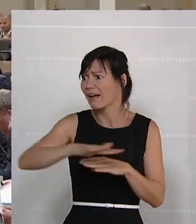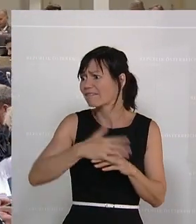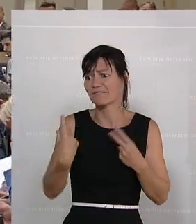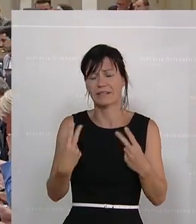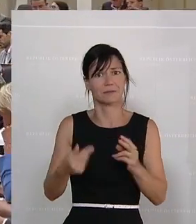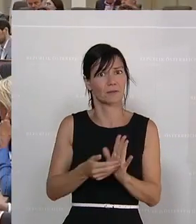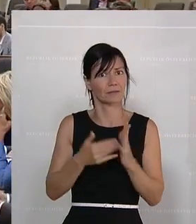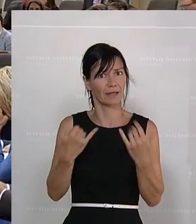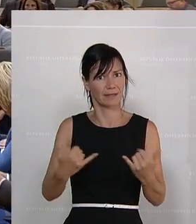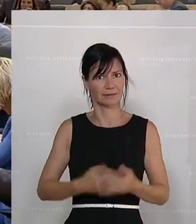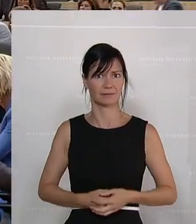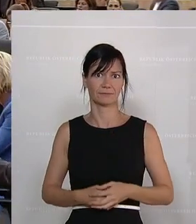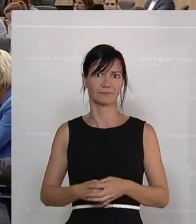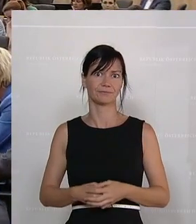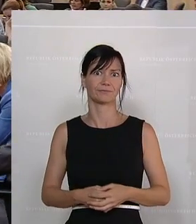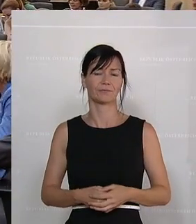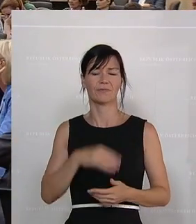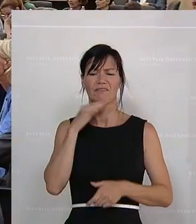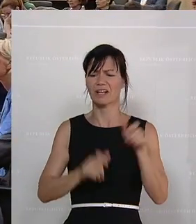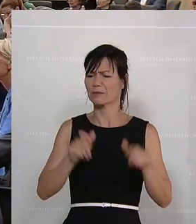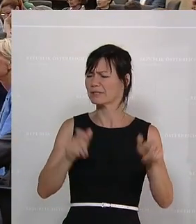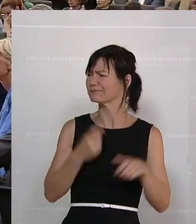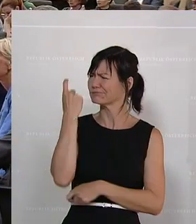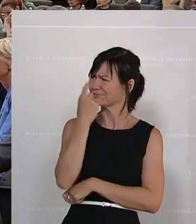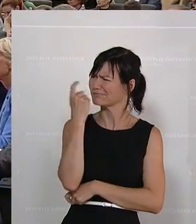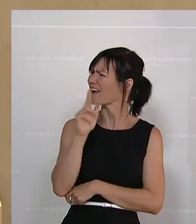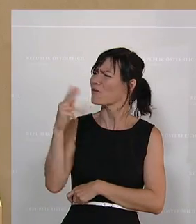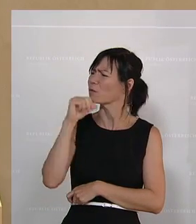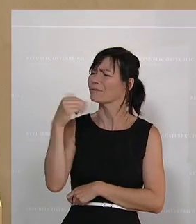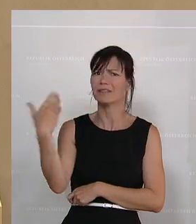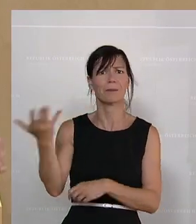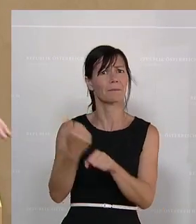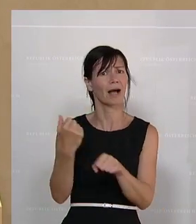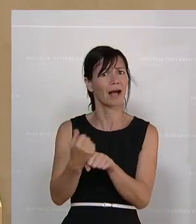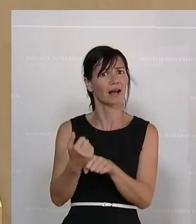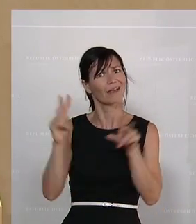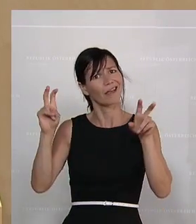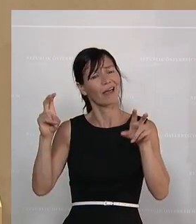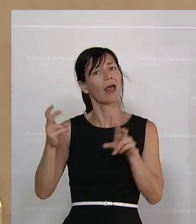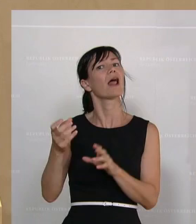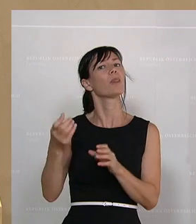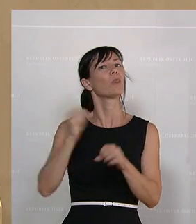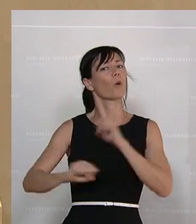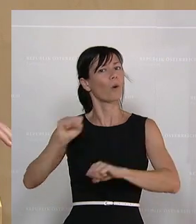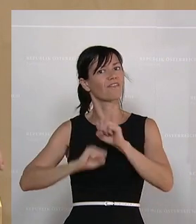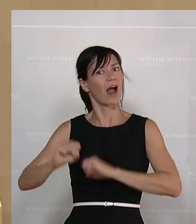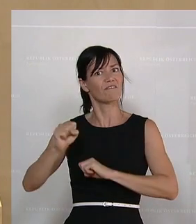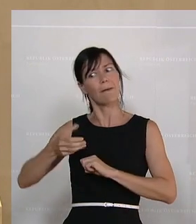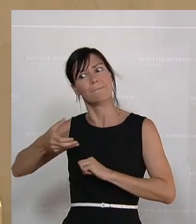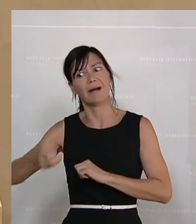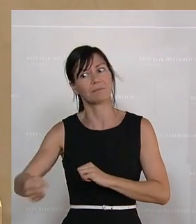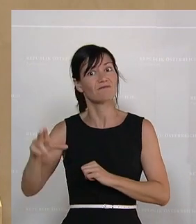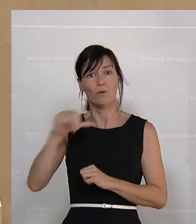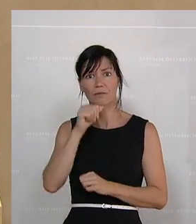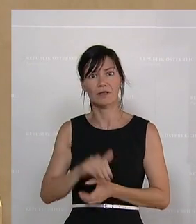und viele fragen sich warum ziehen sie diese notbremse nicht und wenn der bundeskanzler heute da wäre würde ich ihn auch fragen warum